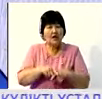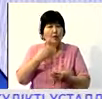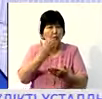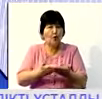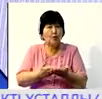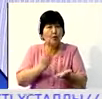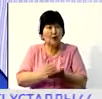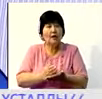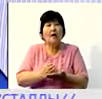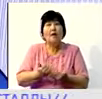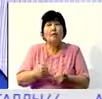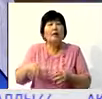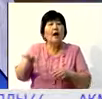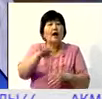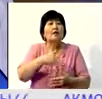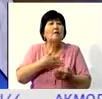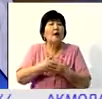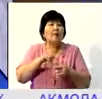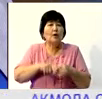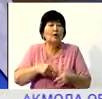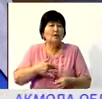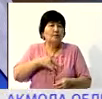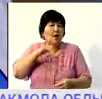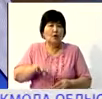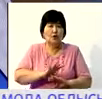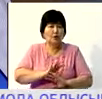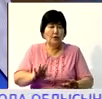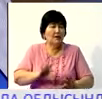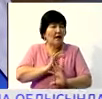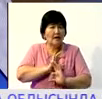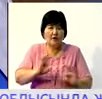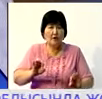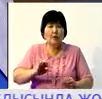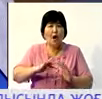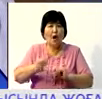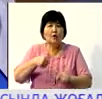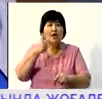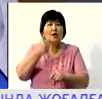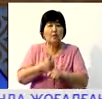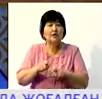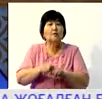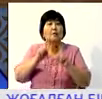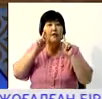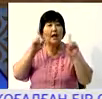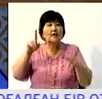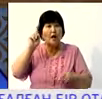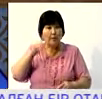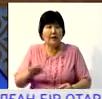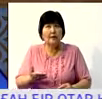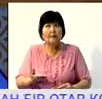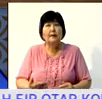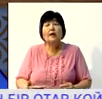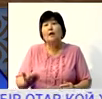тұратын. Қаталдығы болғанмен қатыгездігі болмайтын бір керемет ауданның басшысы ретінде таныта білді. Мен енді